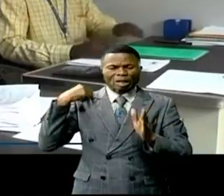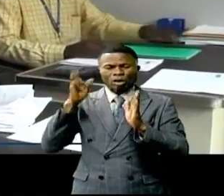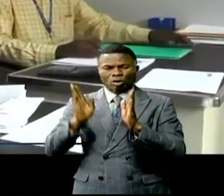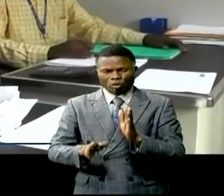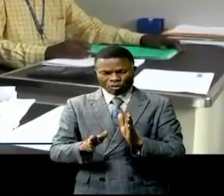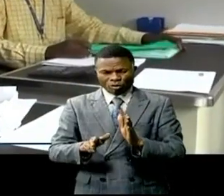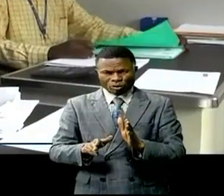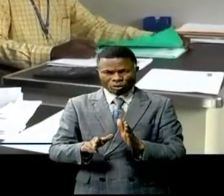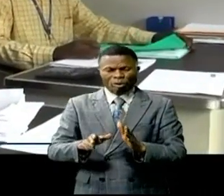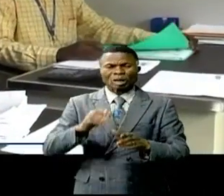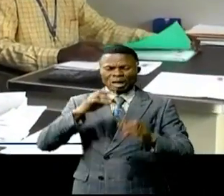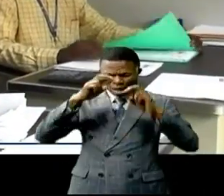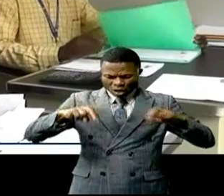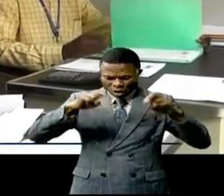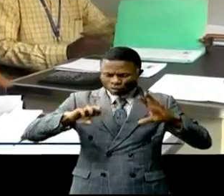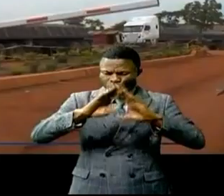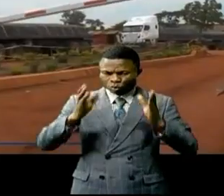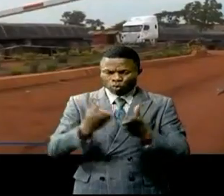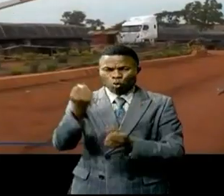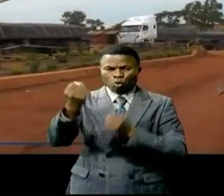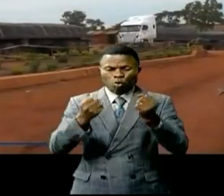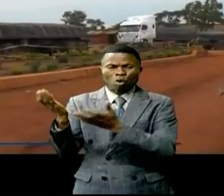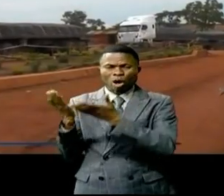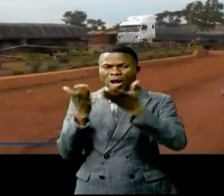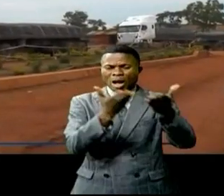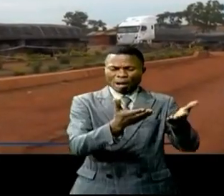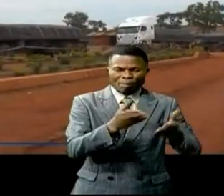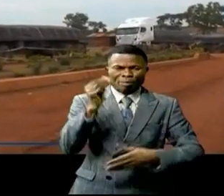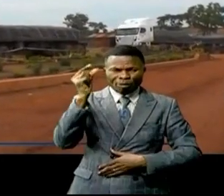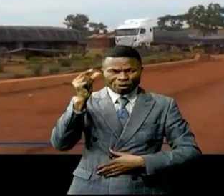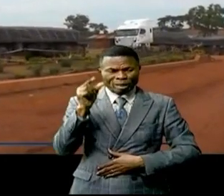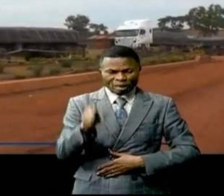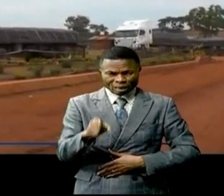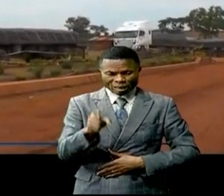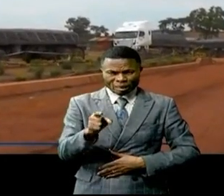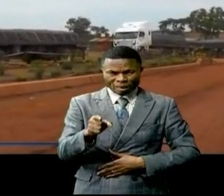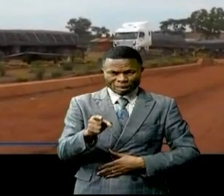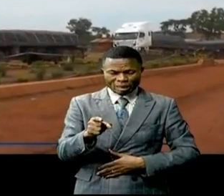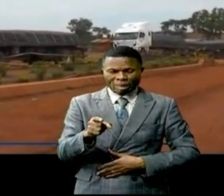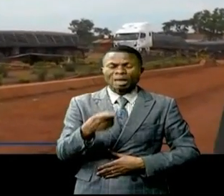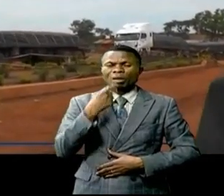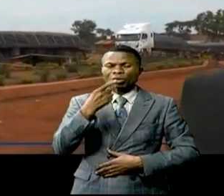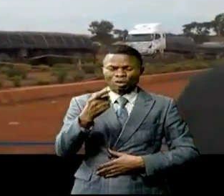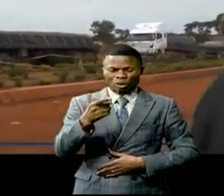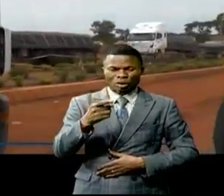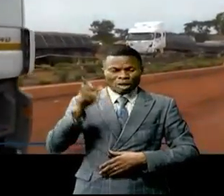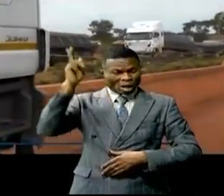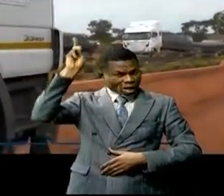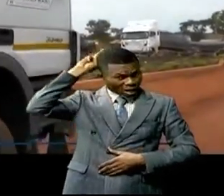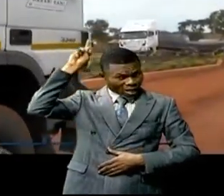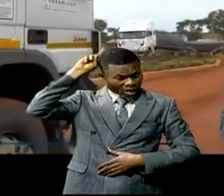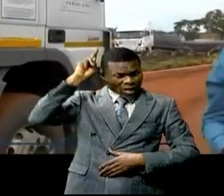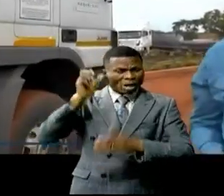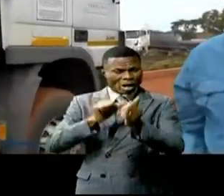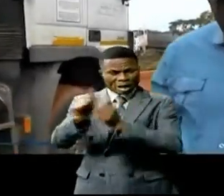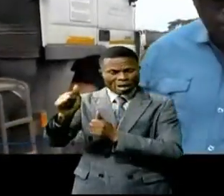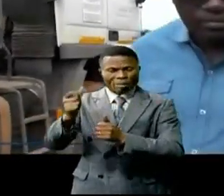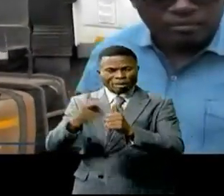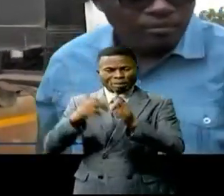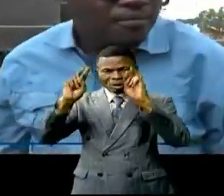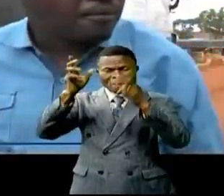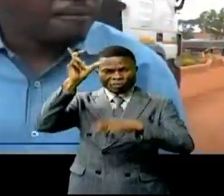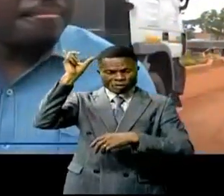la contre-vérification de tous les camions porteurs des minerais qui ont été déclarés à Kolwezi et qui doivent passer par Lubumbashi